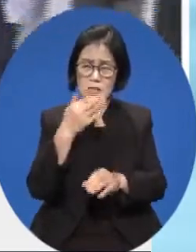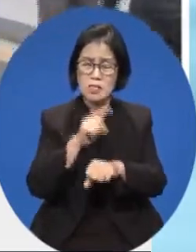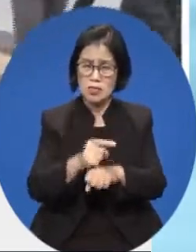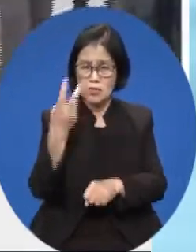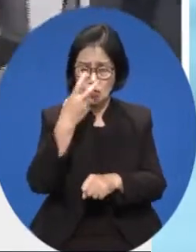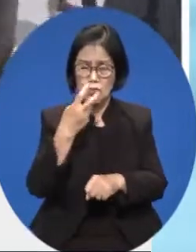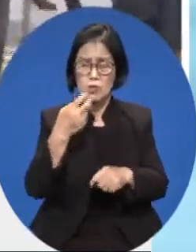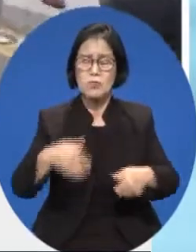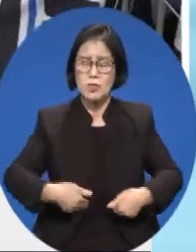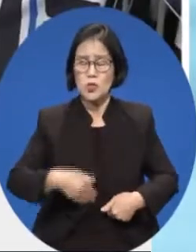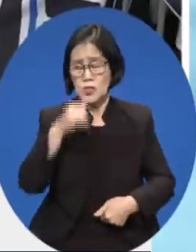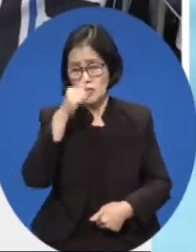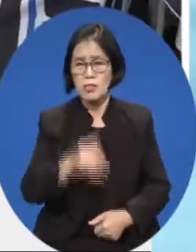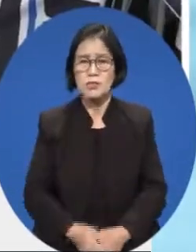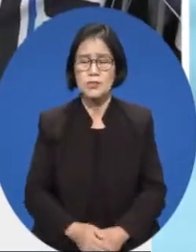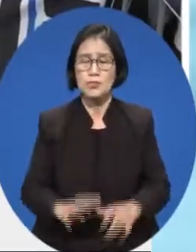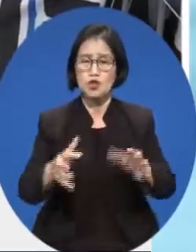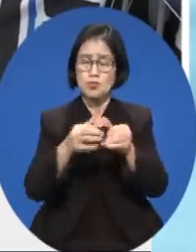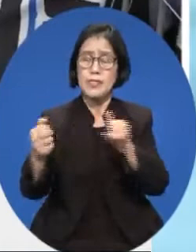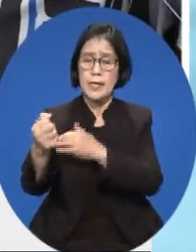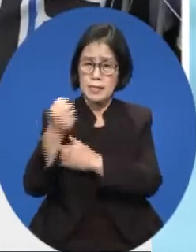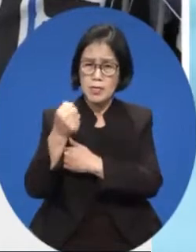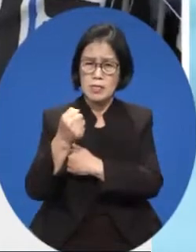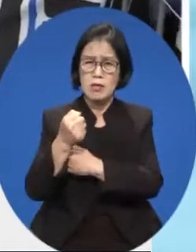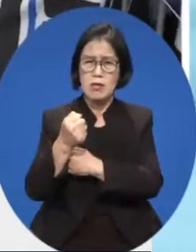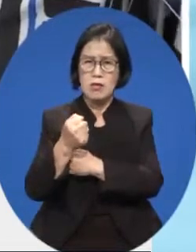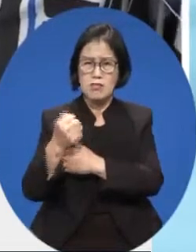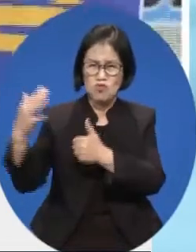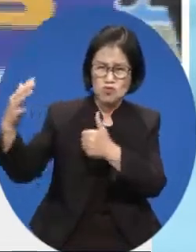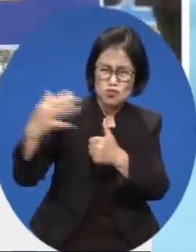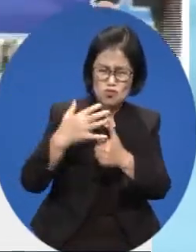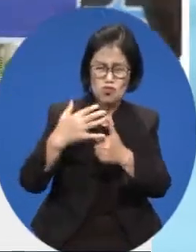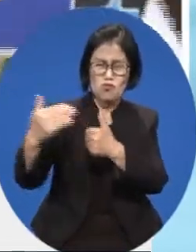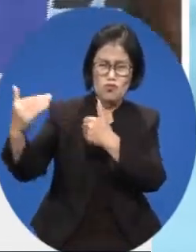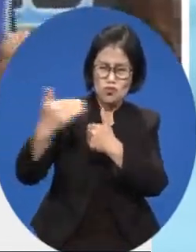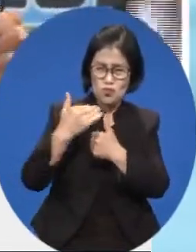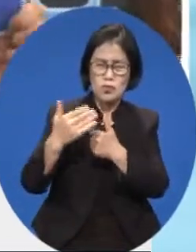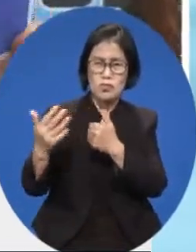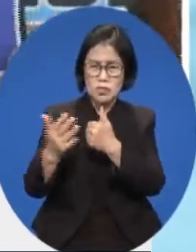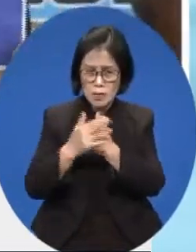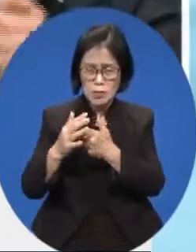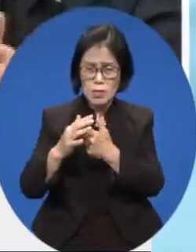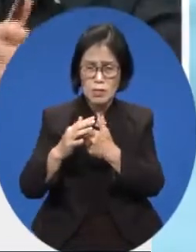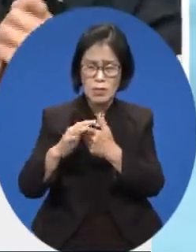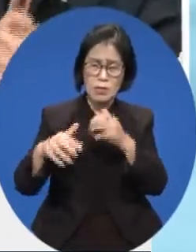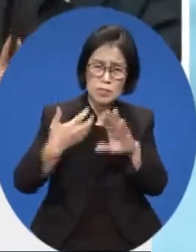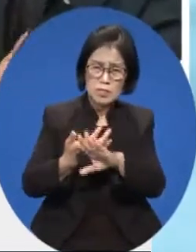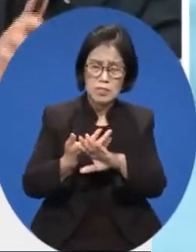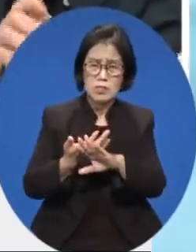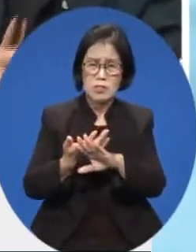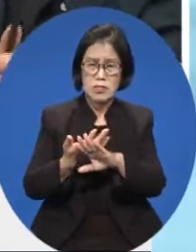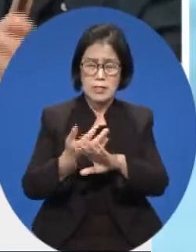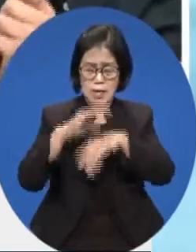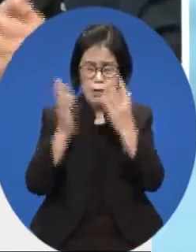생각해요 그러니까 그 동안의 고민 임해서 지나치게 공세를 하고 몰아 붙이다 보니까 지금 판이 이렇게 만들어 졌다가 한꺼번에 지금